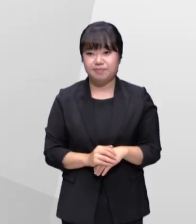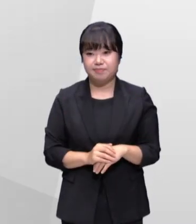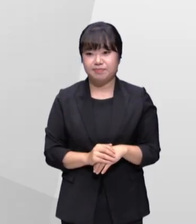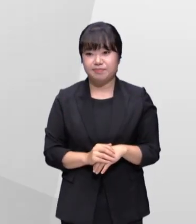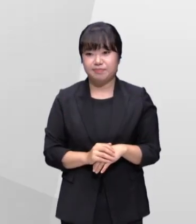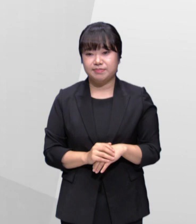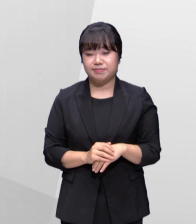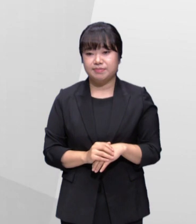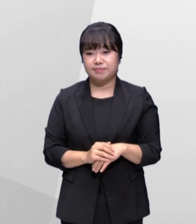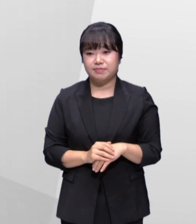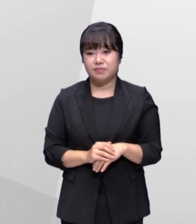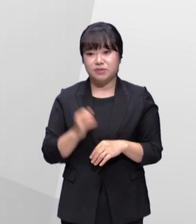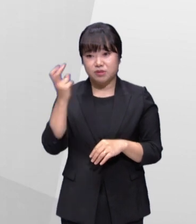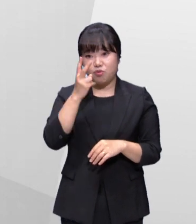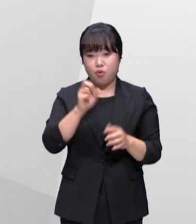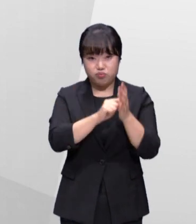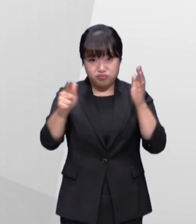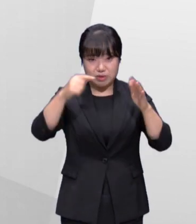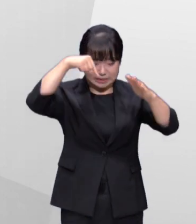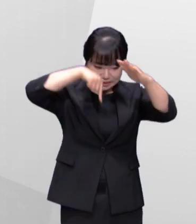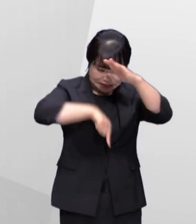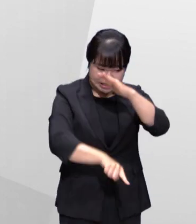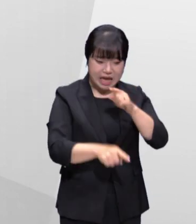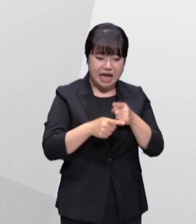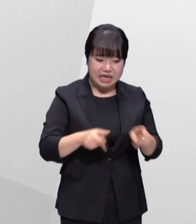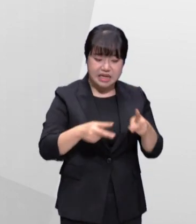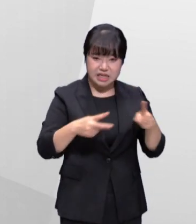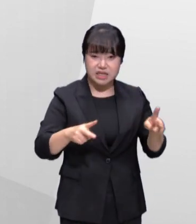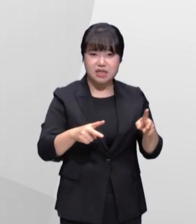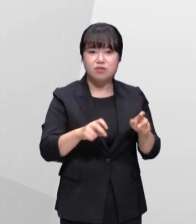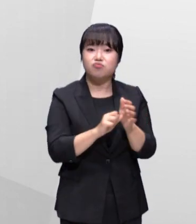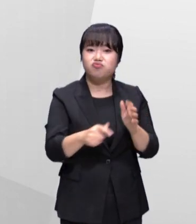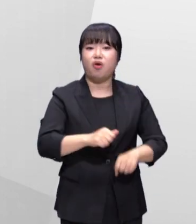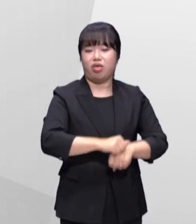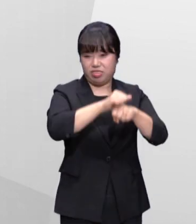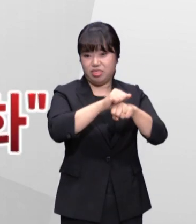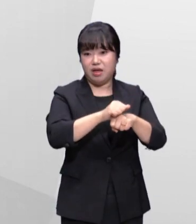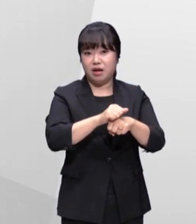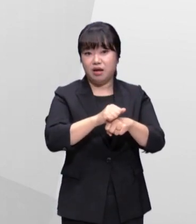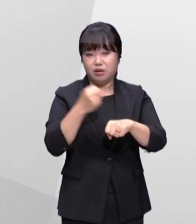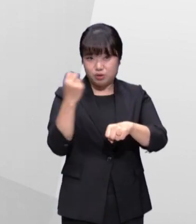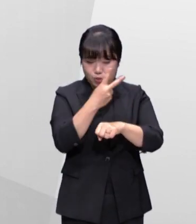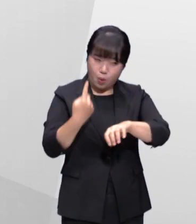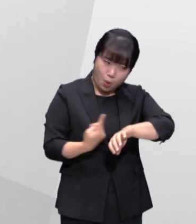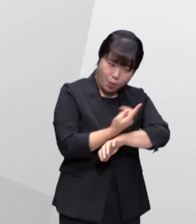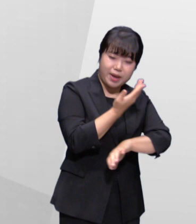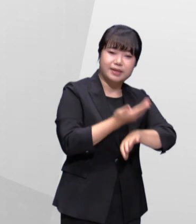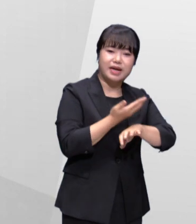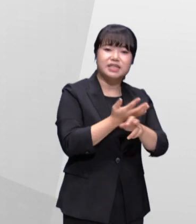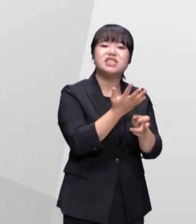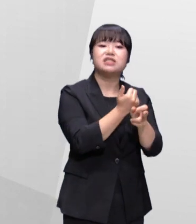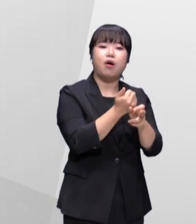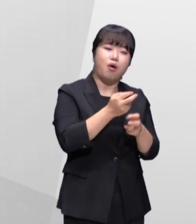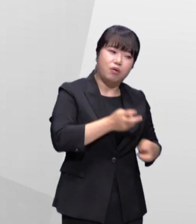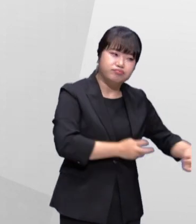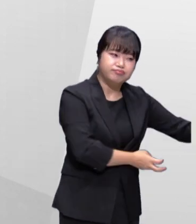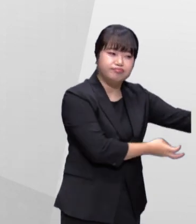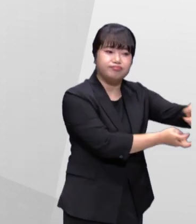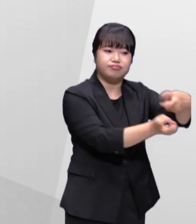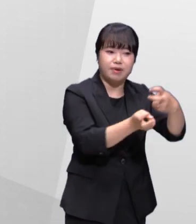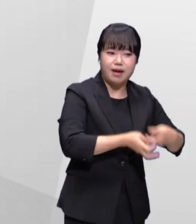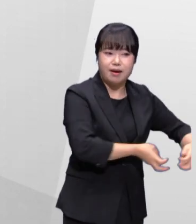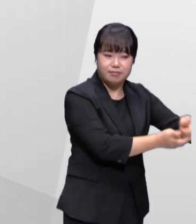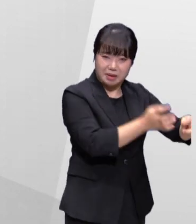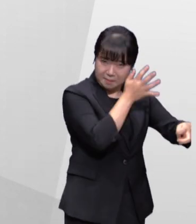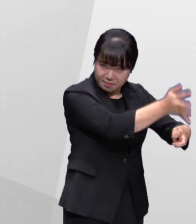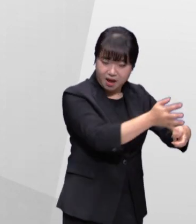물류시설은 전면 지하화해 지하 1, 2층에 배치하고 물류 차량의 별도 전용 동선을 마련해 교통 혼잡과